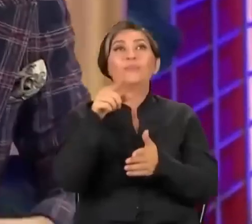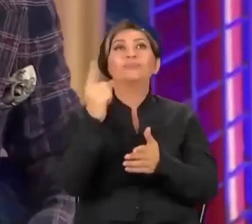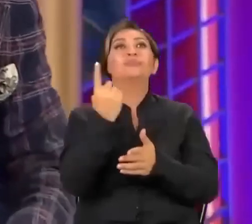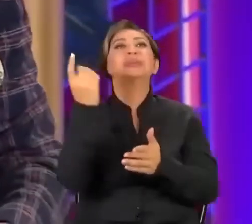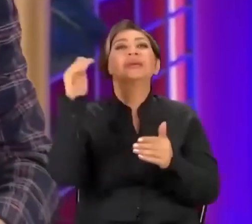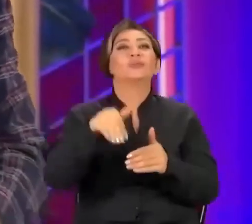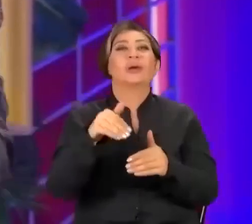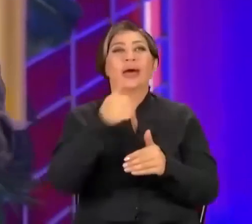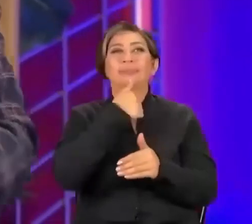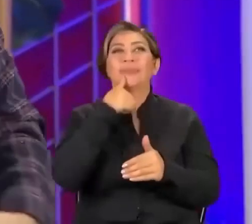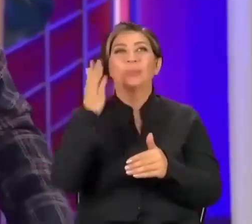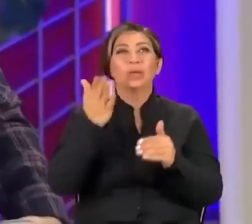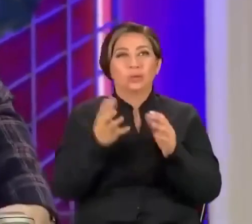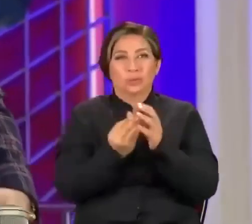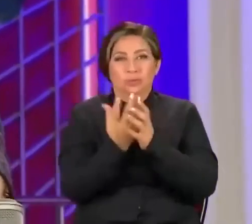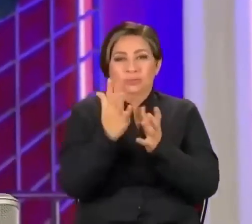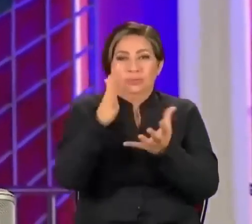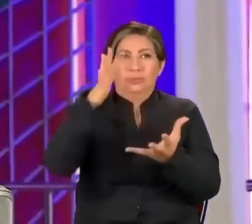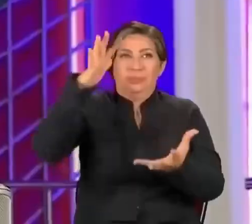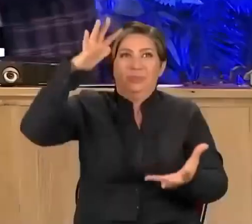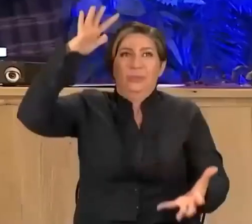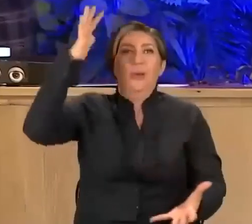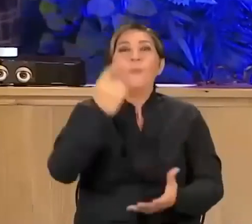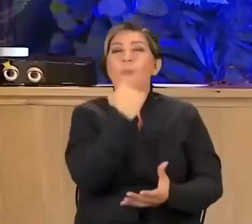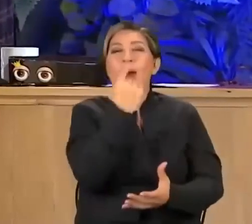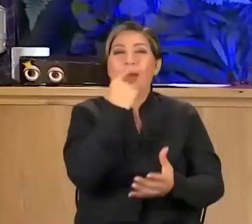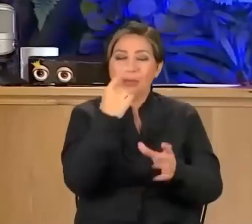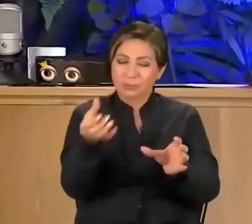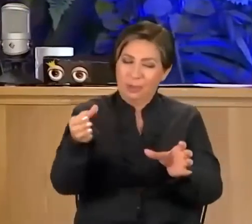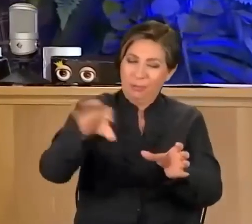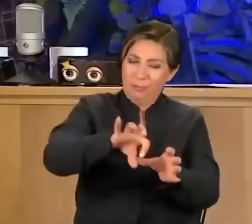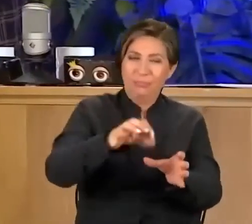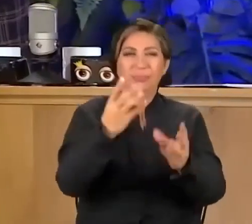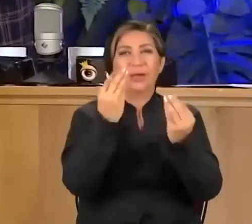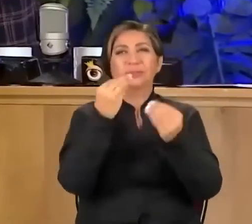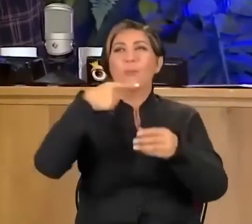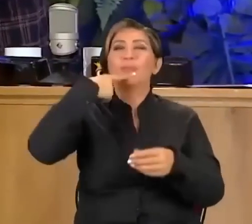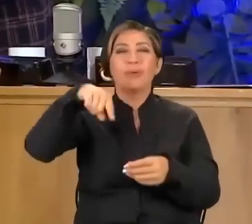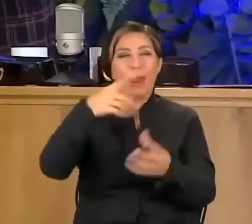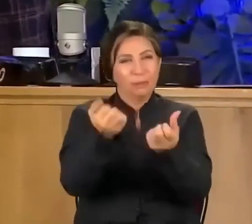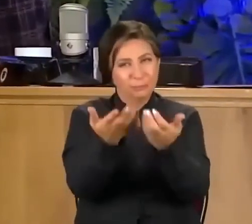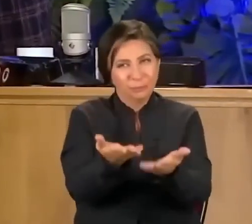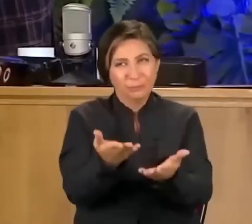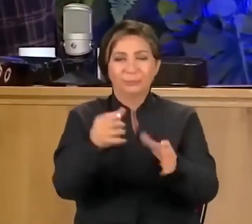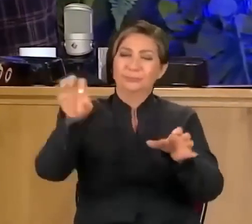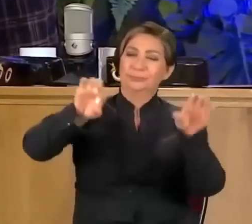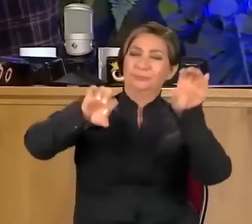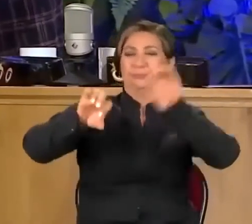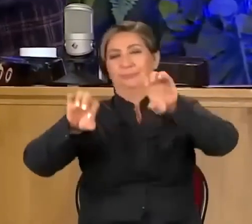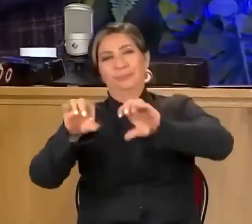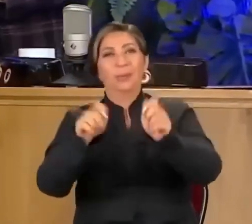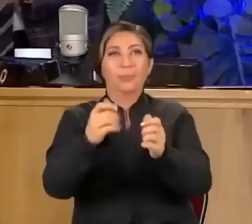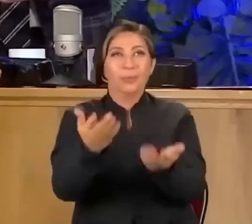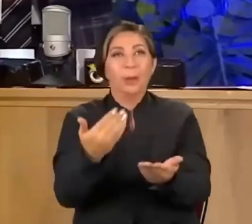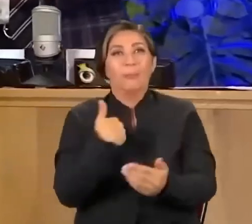şey getiriyor herif. Evet. Gittikçe büyüyor bu. Ama çok gülmedi. Makarnanıza taze biber alır mısınız diye. Şokorak diye bir şey